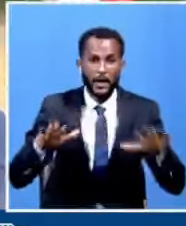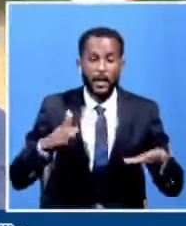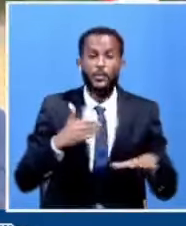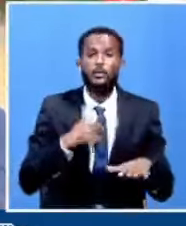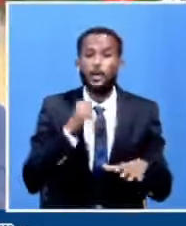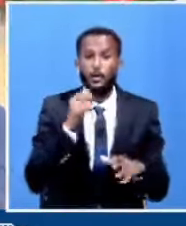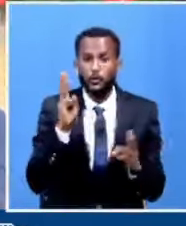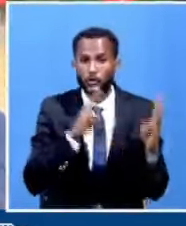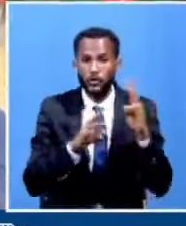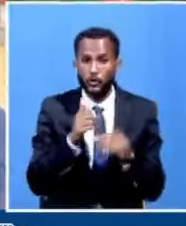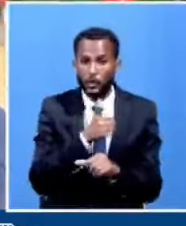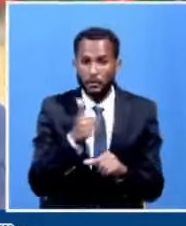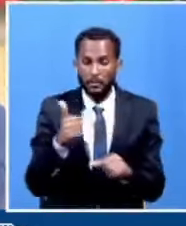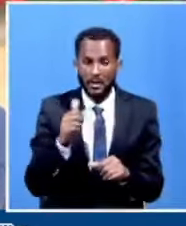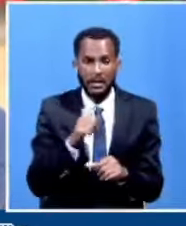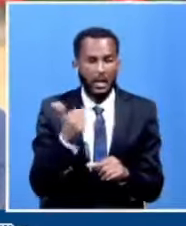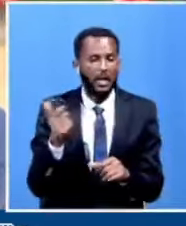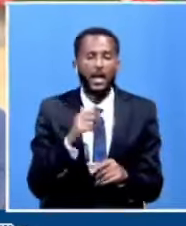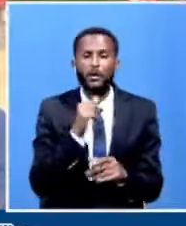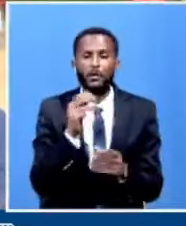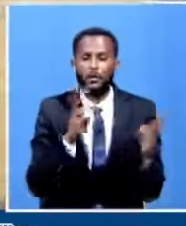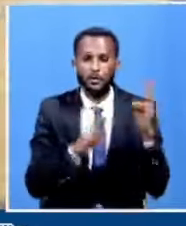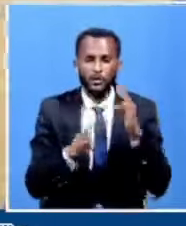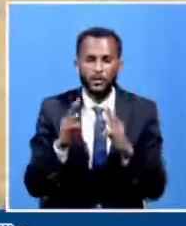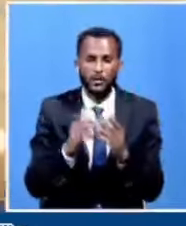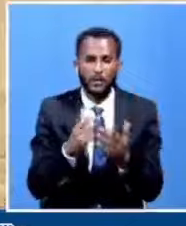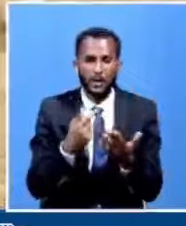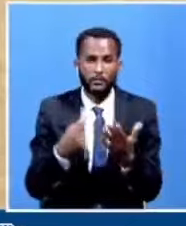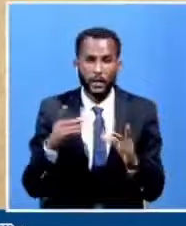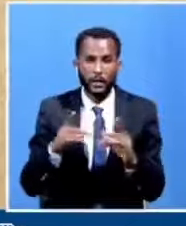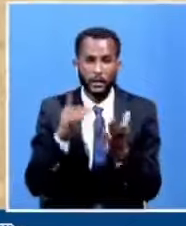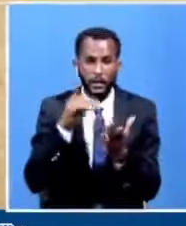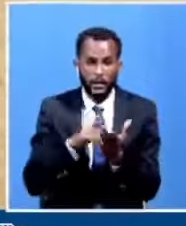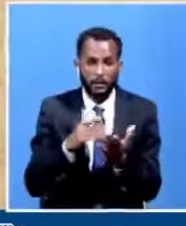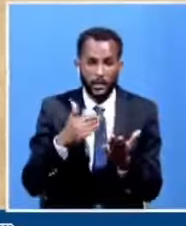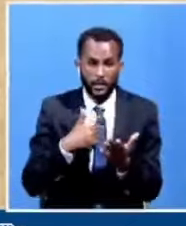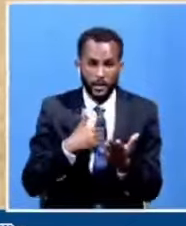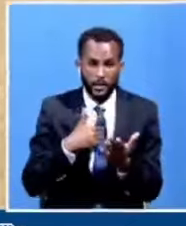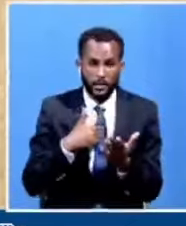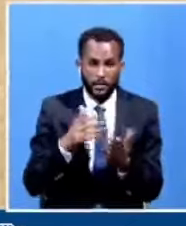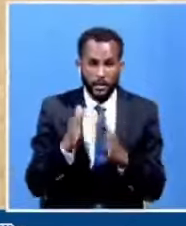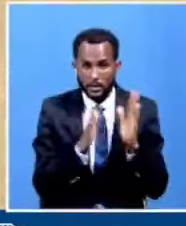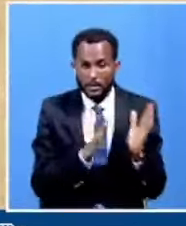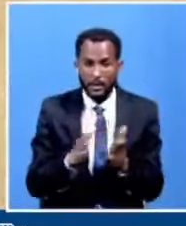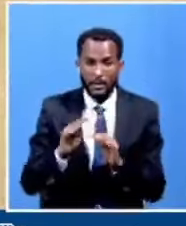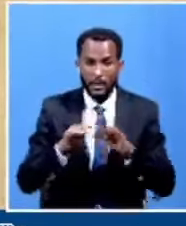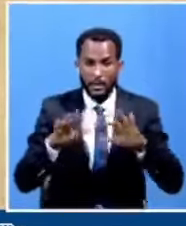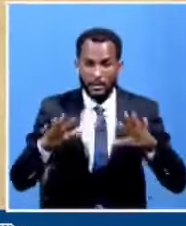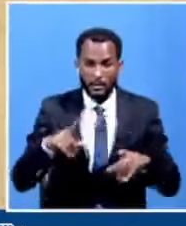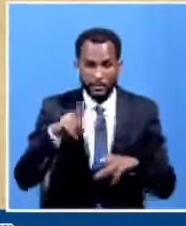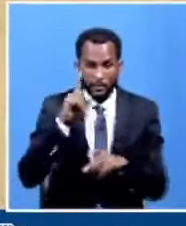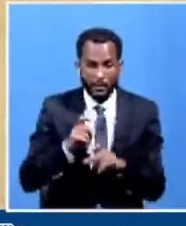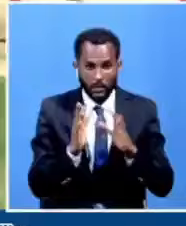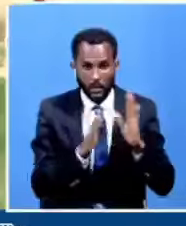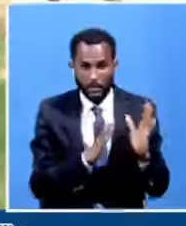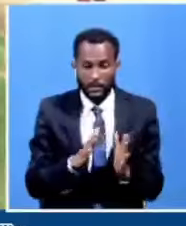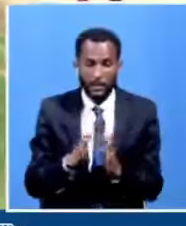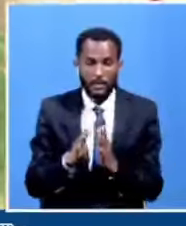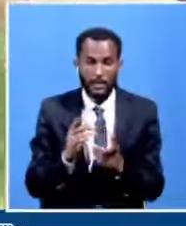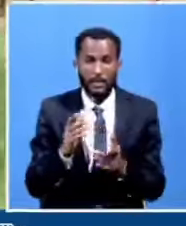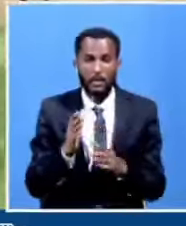تعيش شغل شغلن بر خالي مالي كون أنت ساقوم ماتي أبتها كفلة كتما زلوا زي تسأجنا ميدا تات بس جبات سجنا بمكاد قل